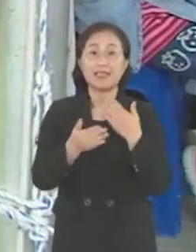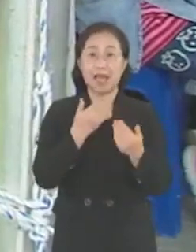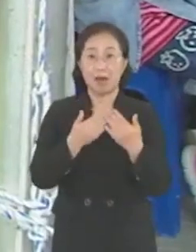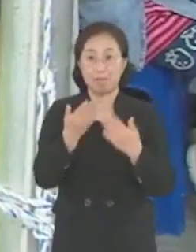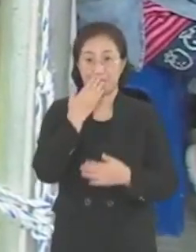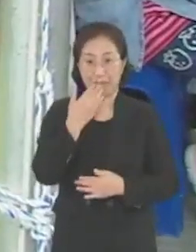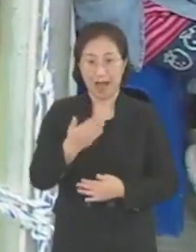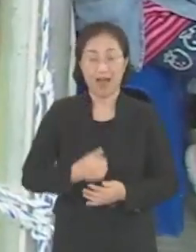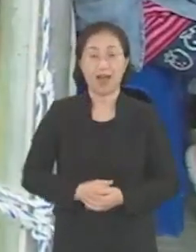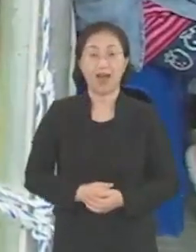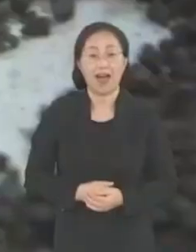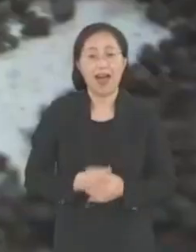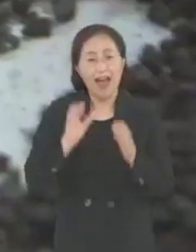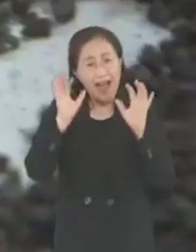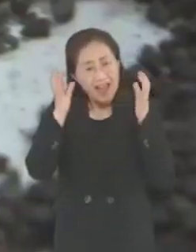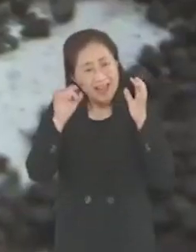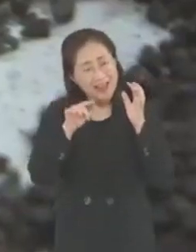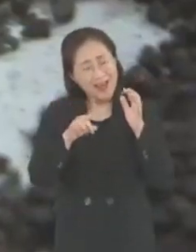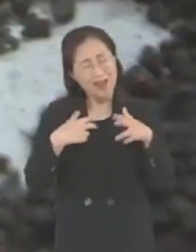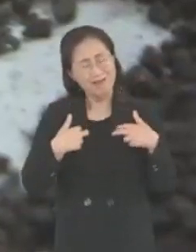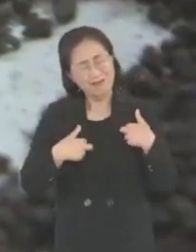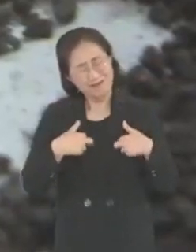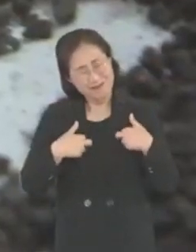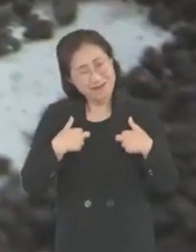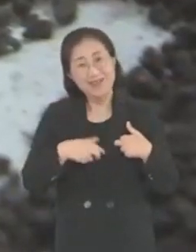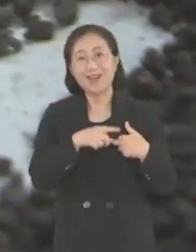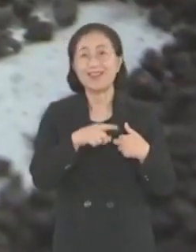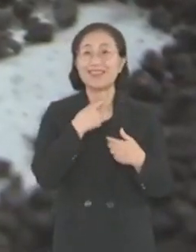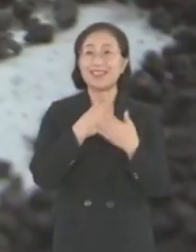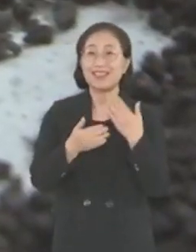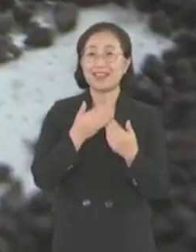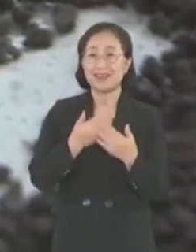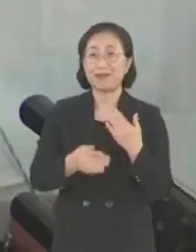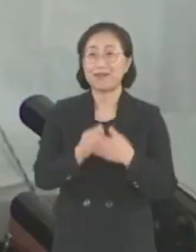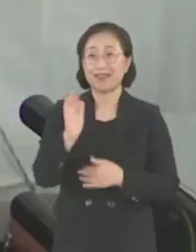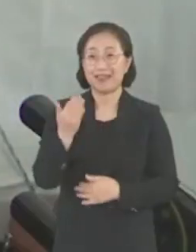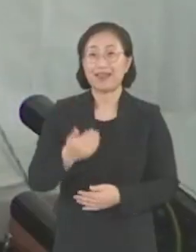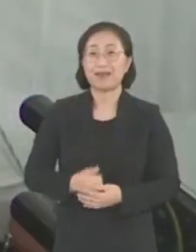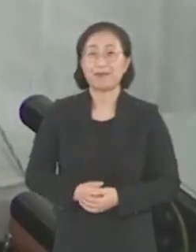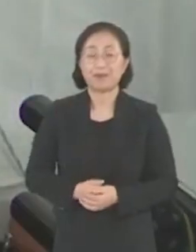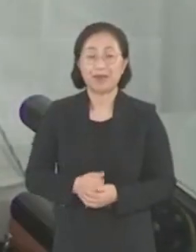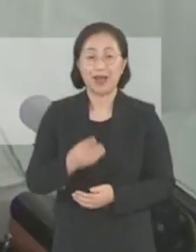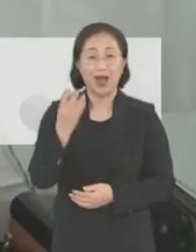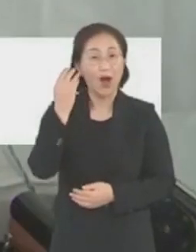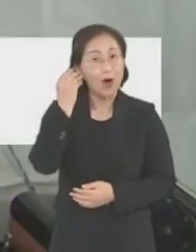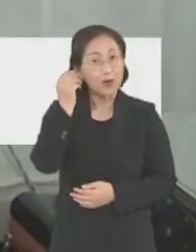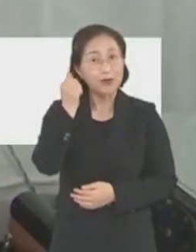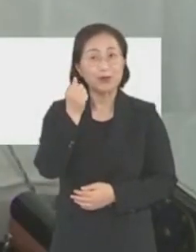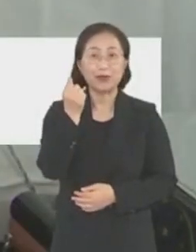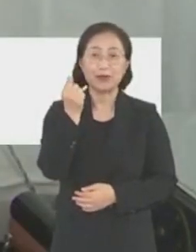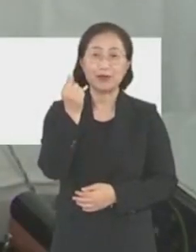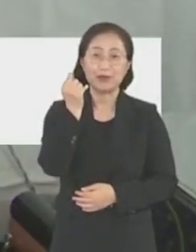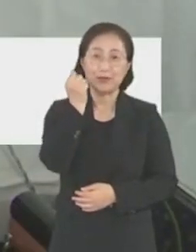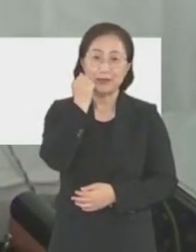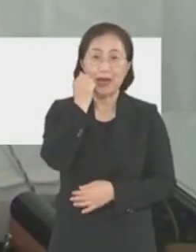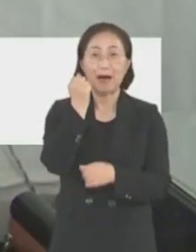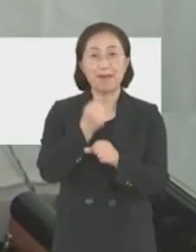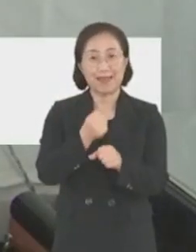있습니다. 무엇보다 아이들에겐 즐거운 체험입니다. 호두 만들 때